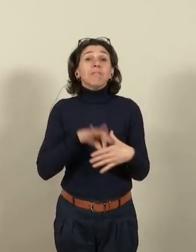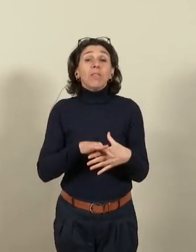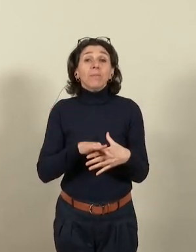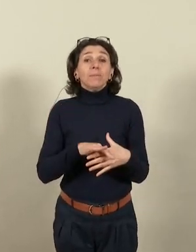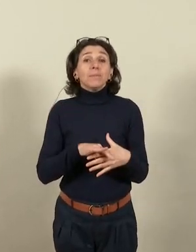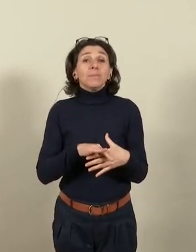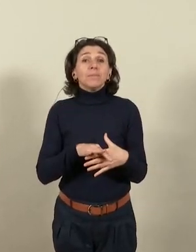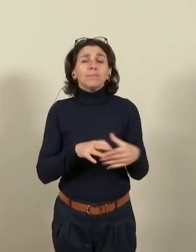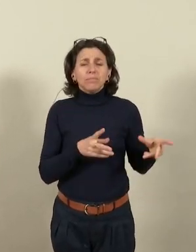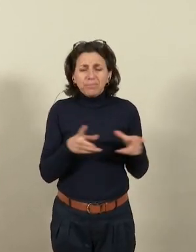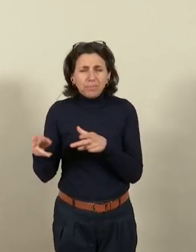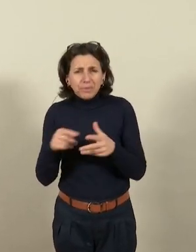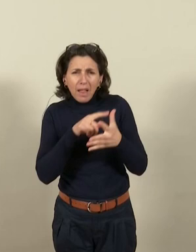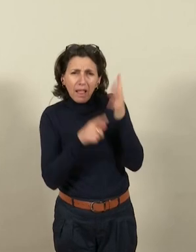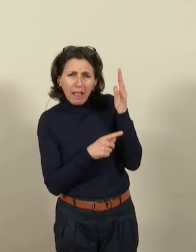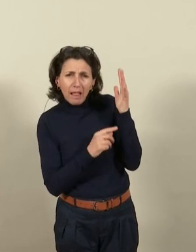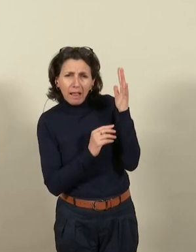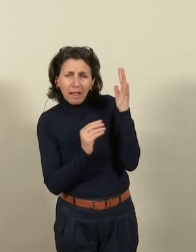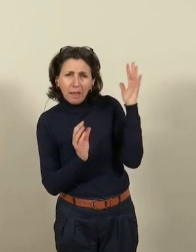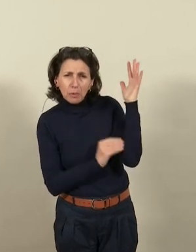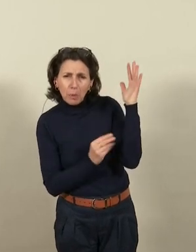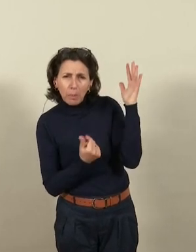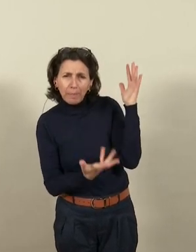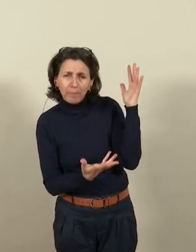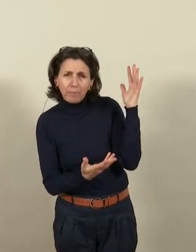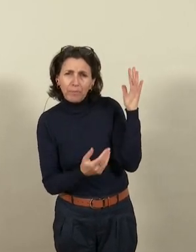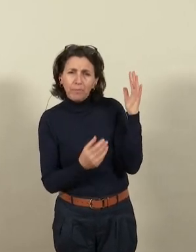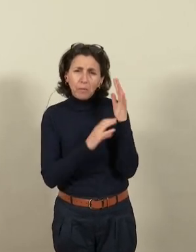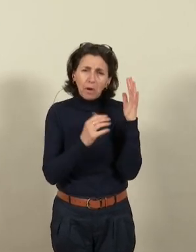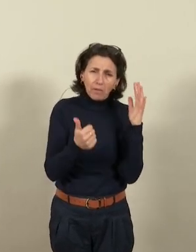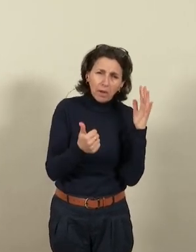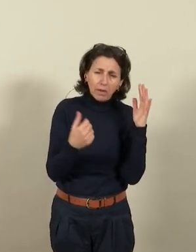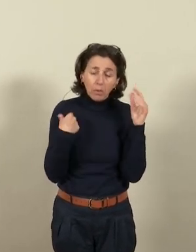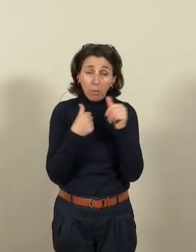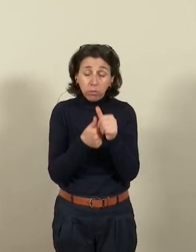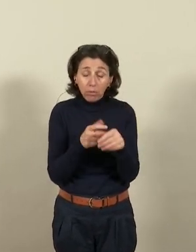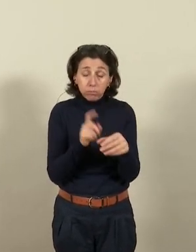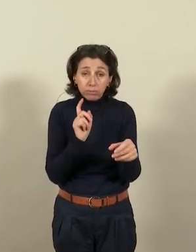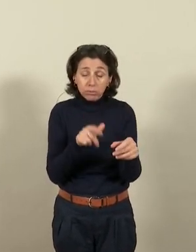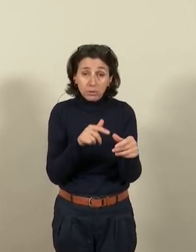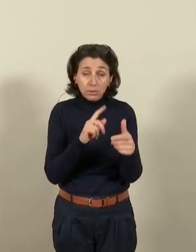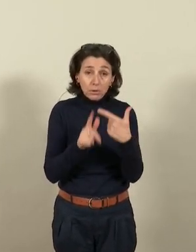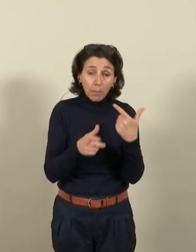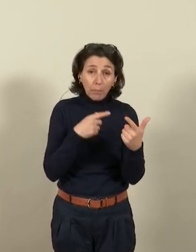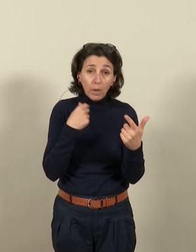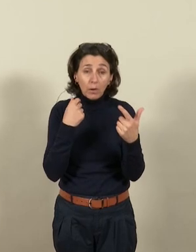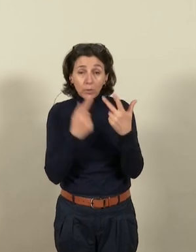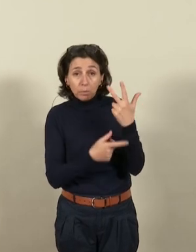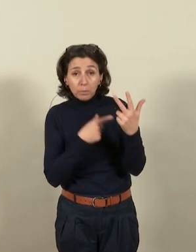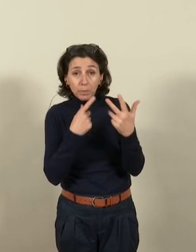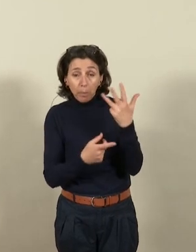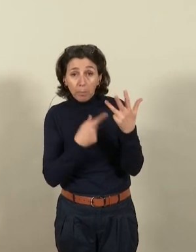c'était découpé en combien d'amendements monsieur paragraphe 1 j'ai suivi 2è amendement pour le deè